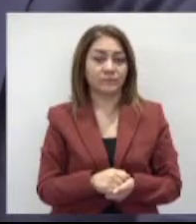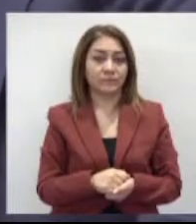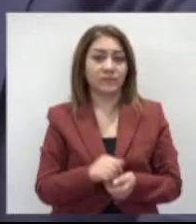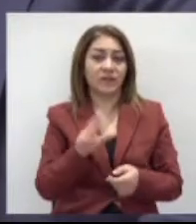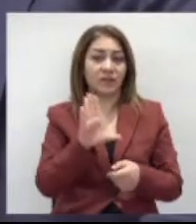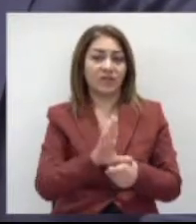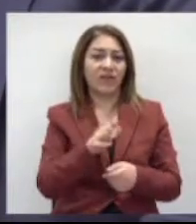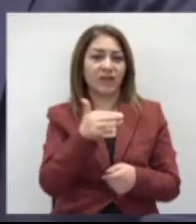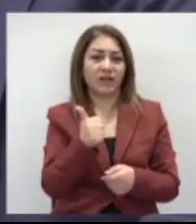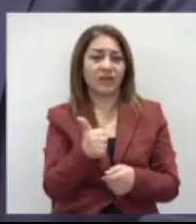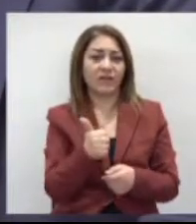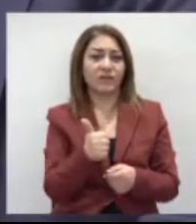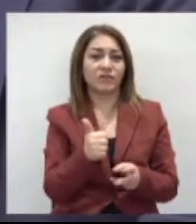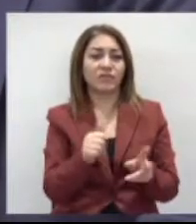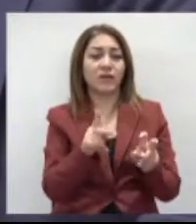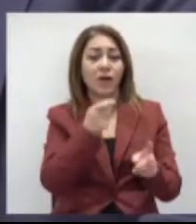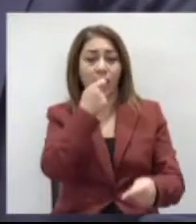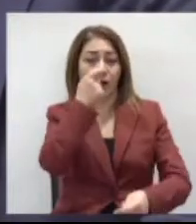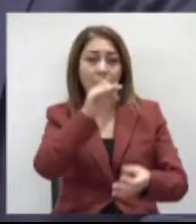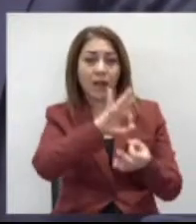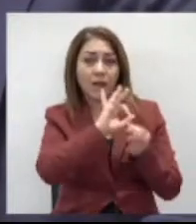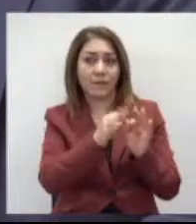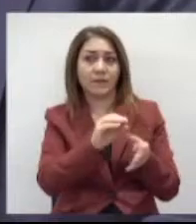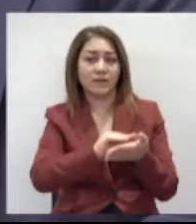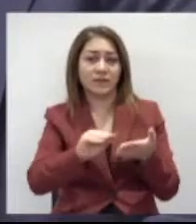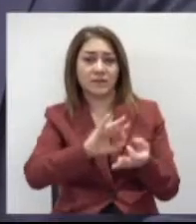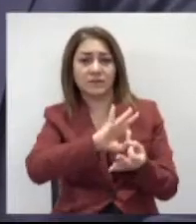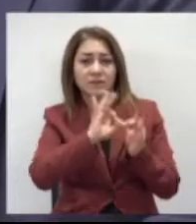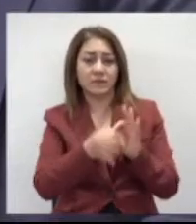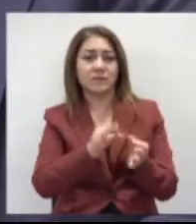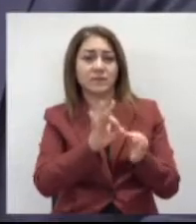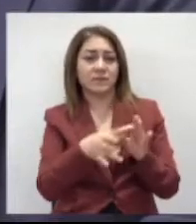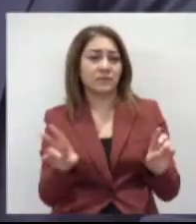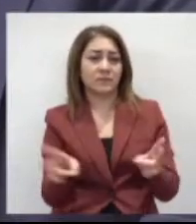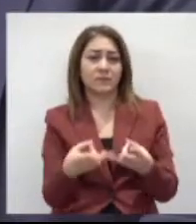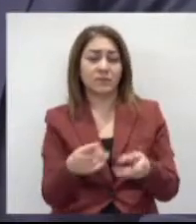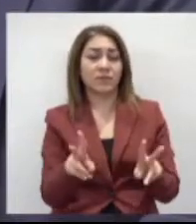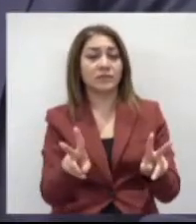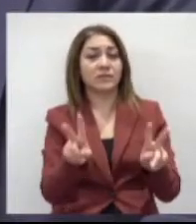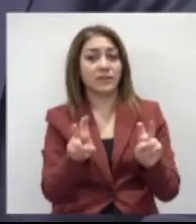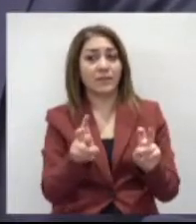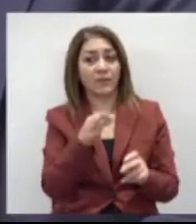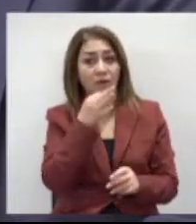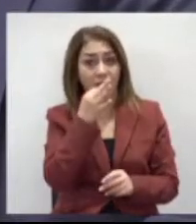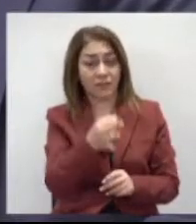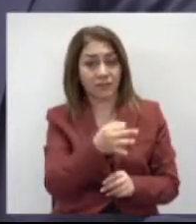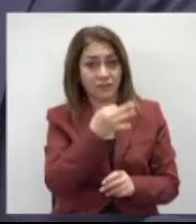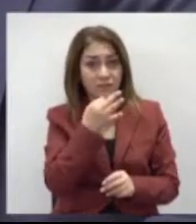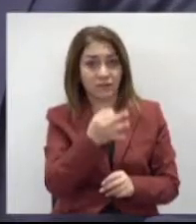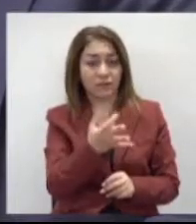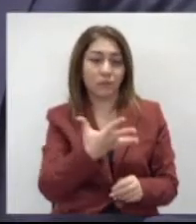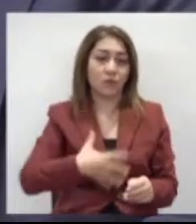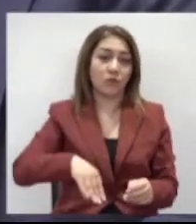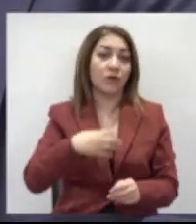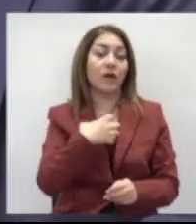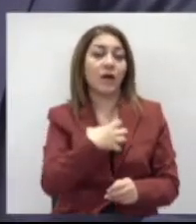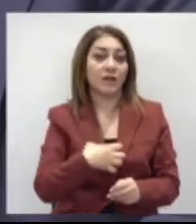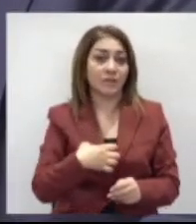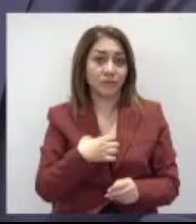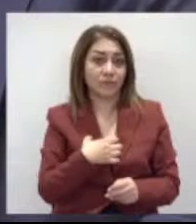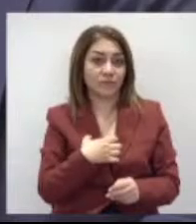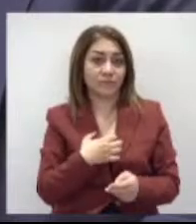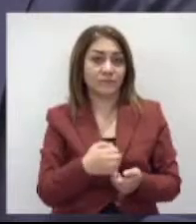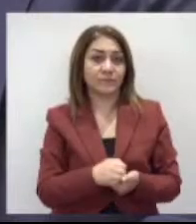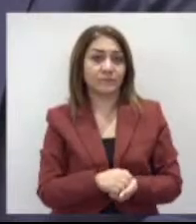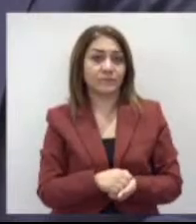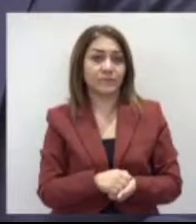ճիշտ է, որովհետև բնականաբար թեմաները, որ մենք խոսեցինք, բոլոր թեմաները, որ հնչեցին գործընկերների կողմից բարձրացած, բոլորը կարևոր են, և ես էլ